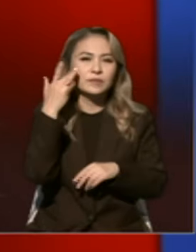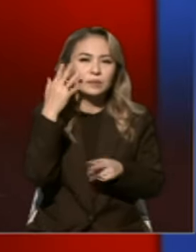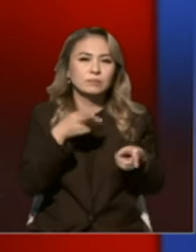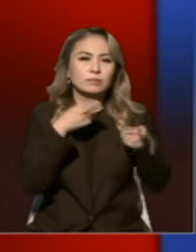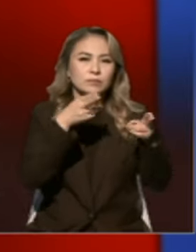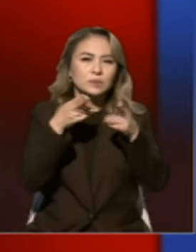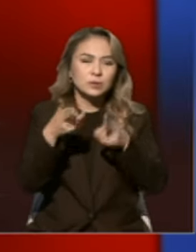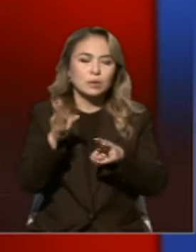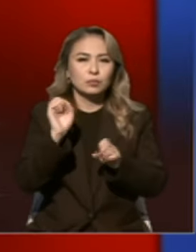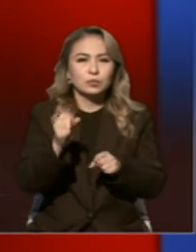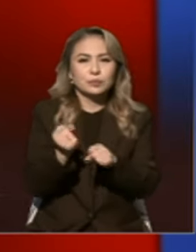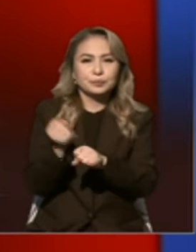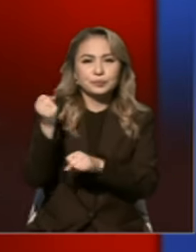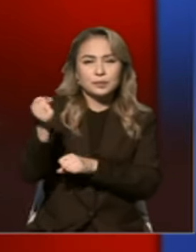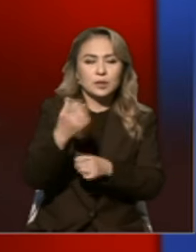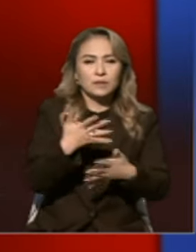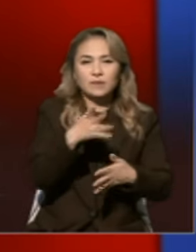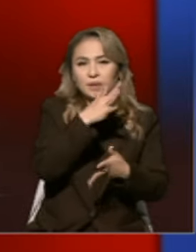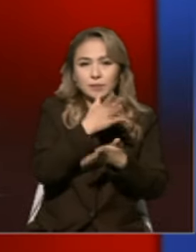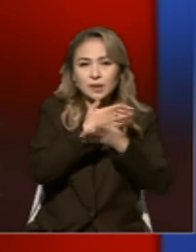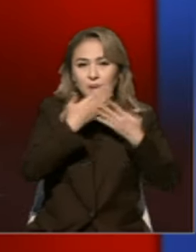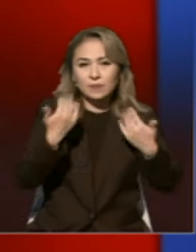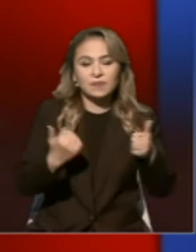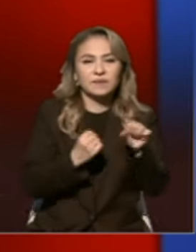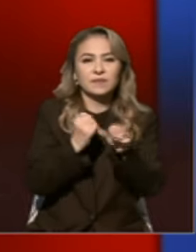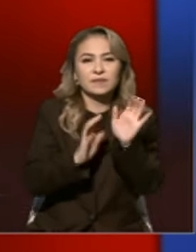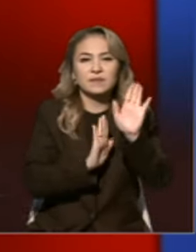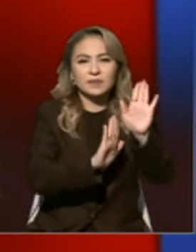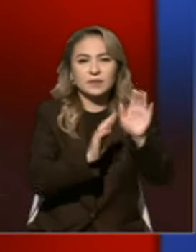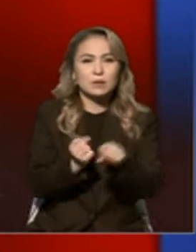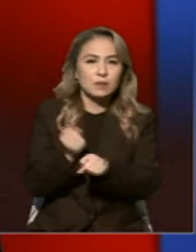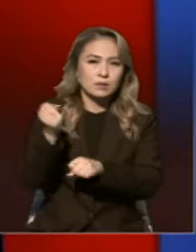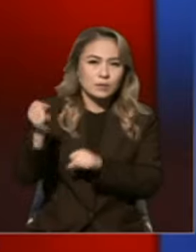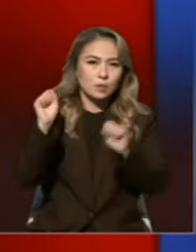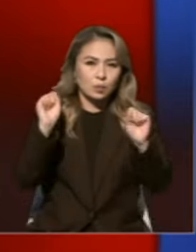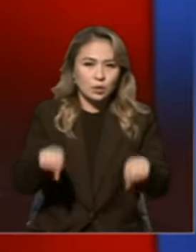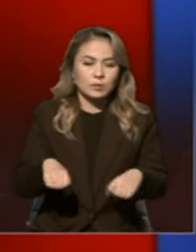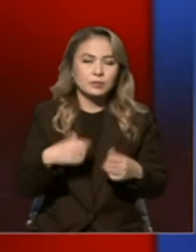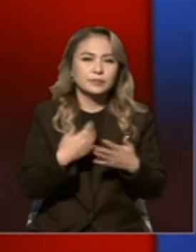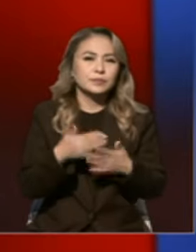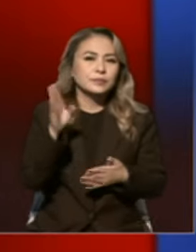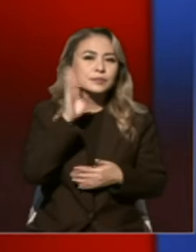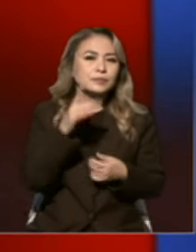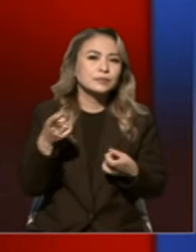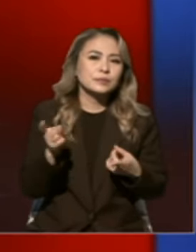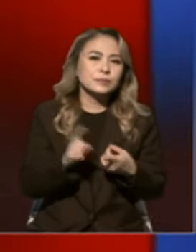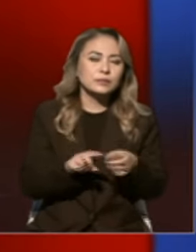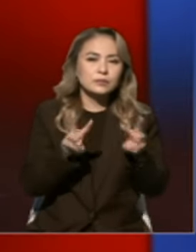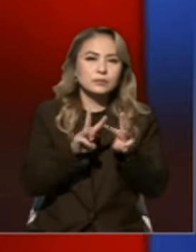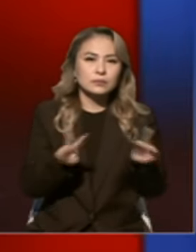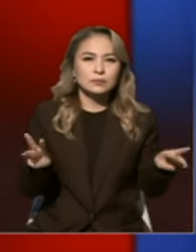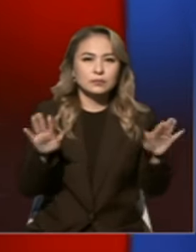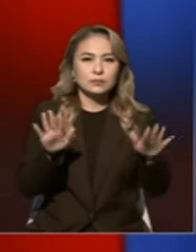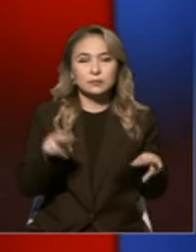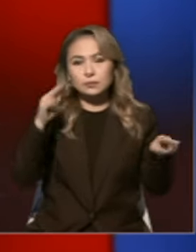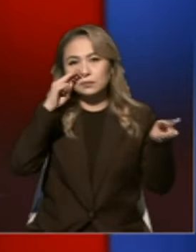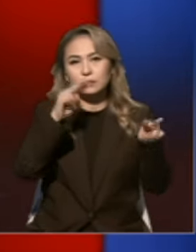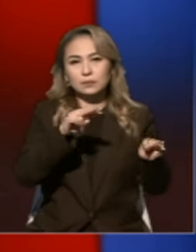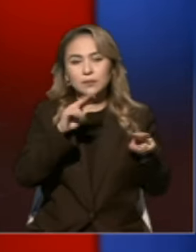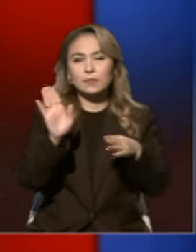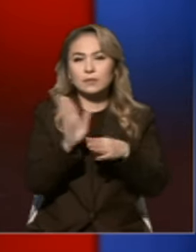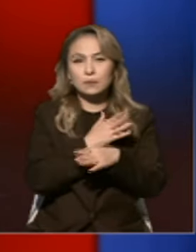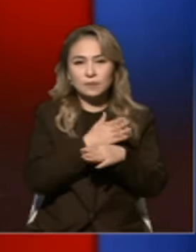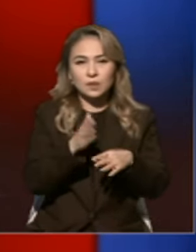қолы тимесе, вице министрлер барып қарап жүру керек. Өткен себебі меніңше ол су жағдайымен министрліктен отырып бақылаған бір